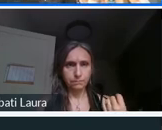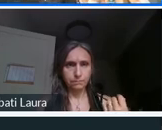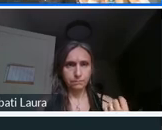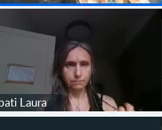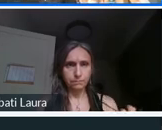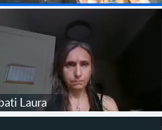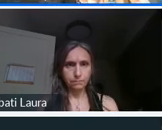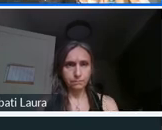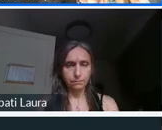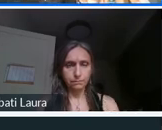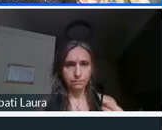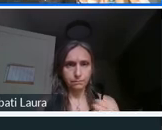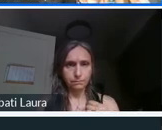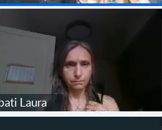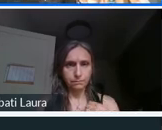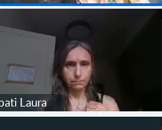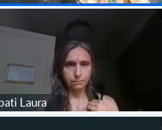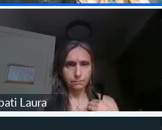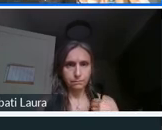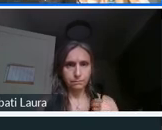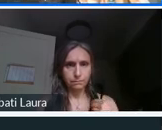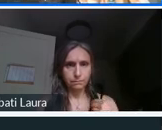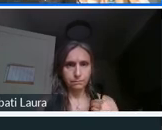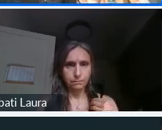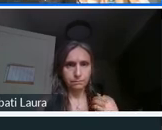regione Piemonte